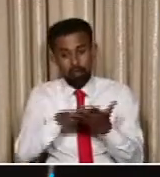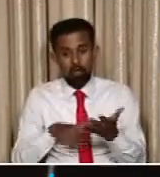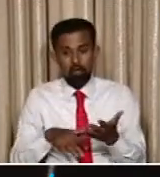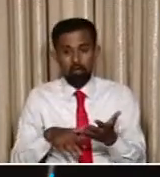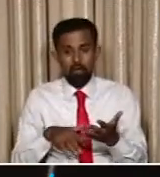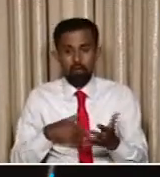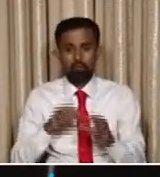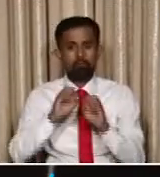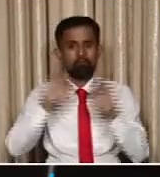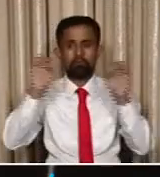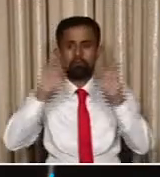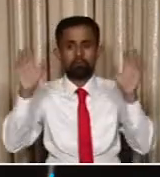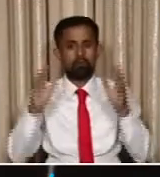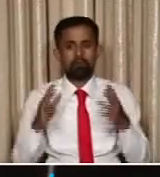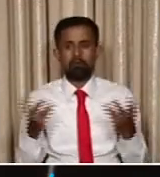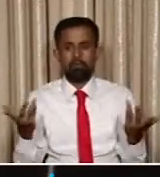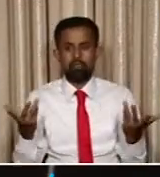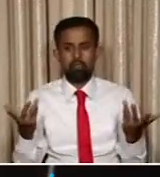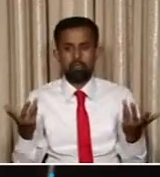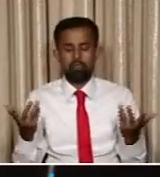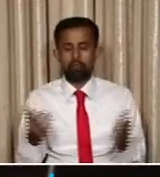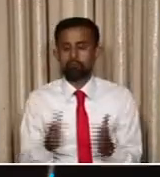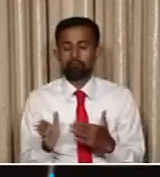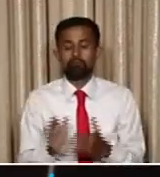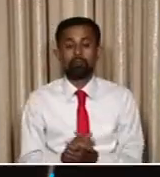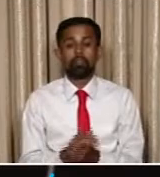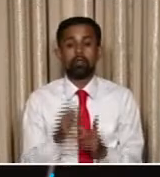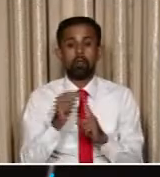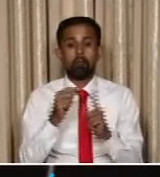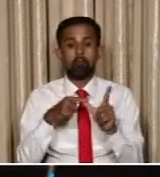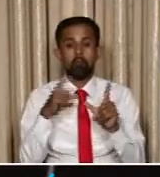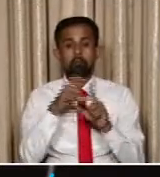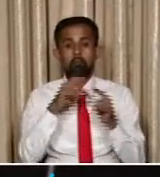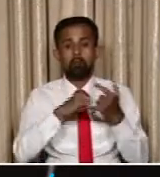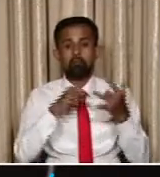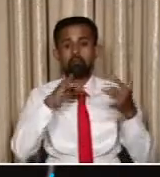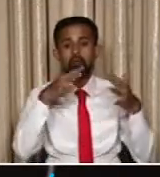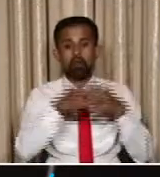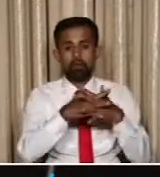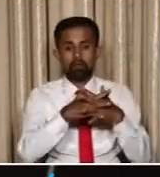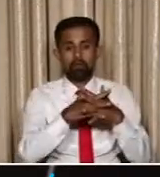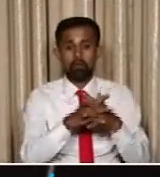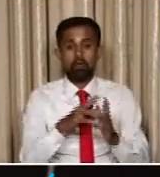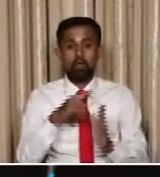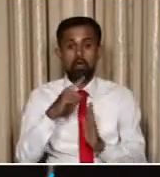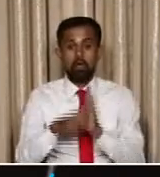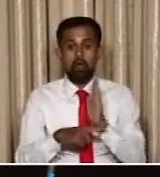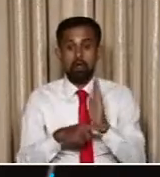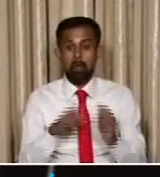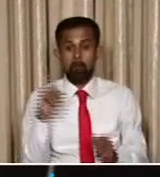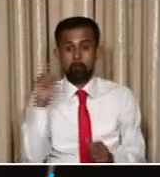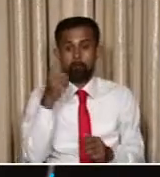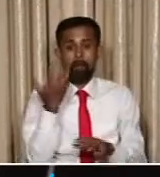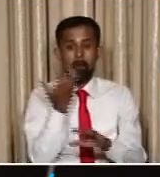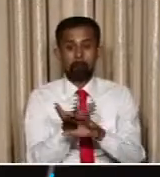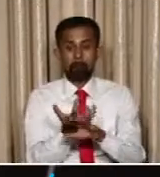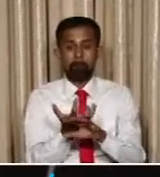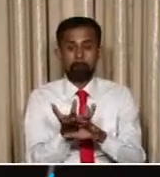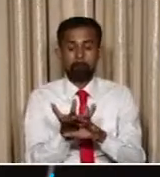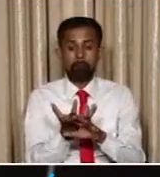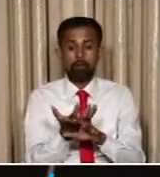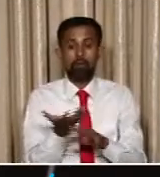ඒව ප්‍රවර්ධනය කරලා නැහැ. ගණ්ඩ පඬුවස් නුවර ලංකාවේ පළවෙනි මැටිවලන් කර්මාන්තයේ සෑදුනේ පඬුවස්